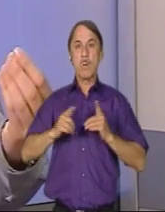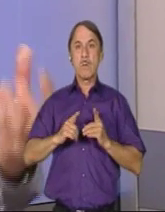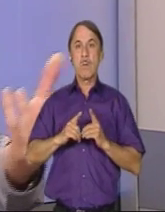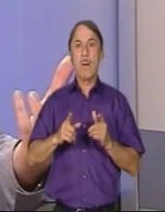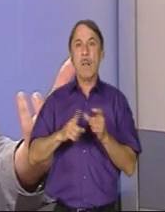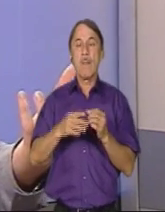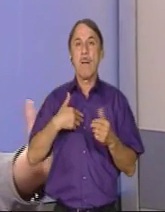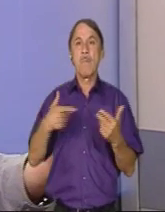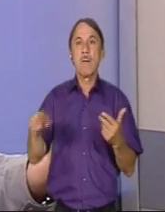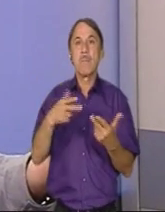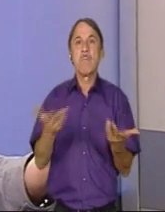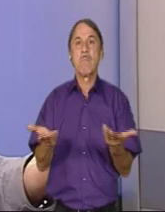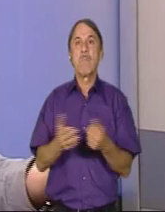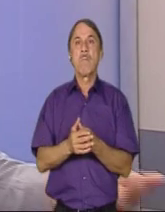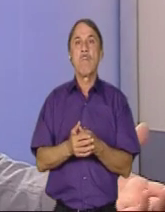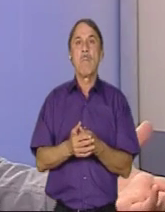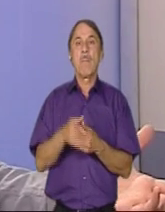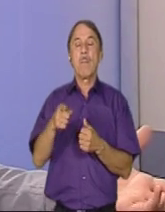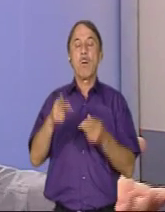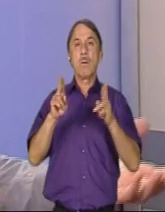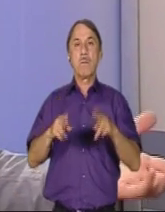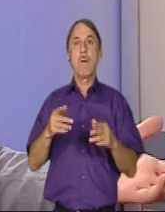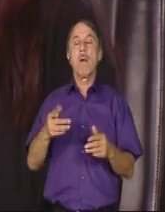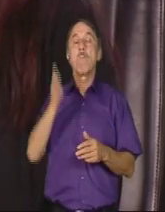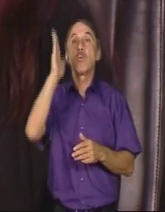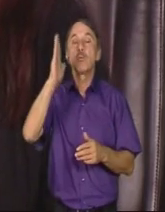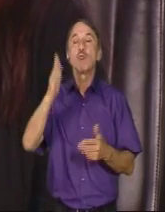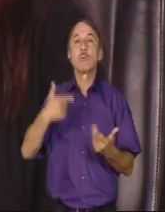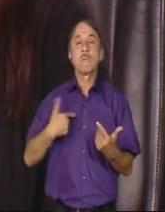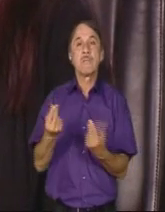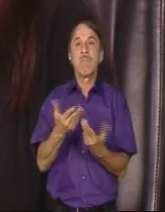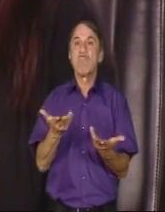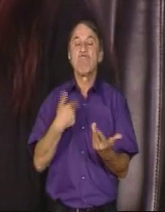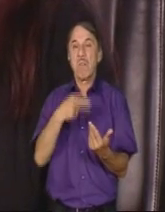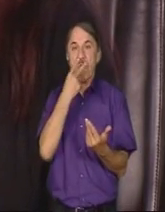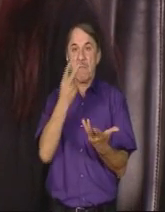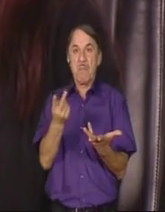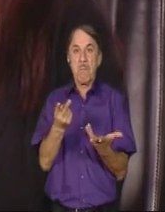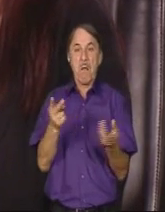za Srbiju najveća reklama da smo mi jeftina radna snaga, onda je perspektiva Srbije jedno